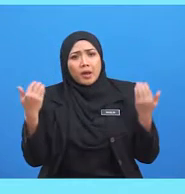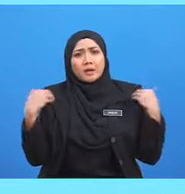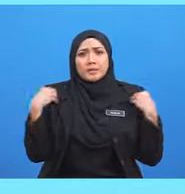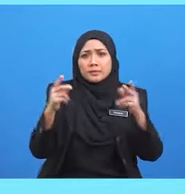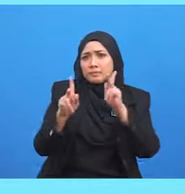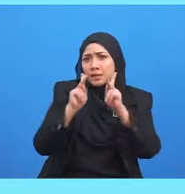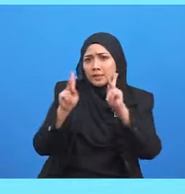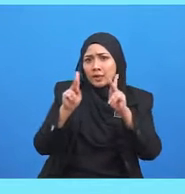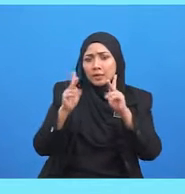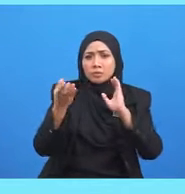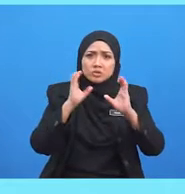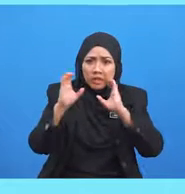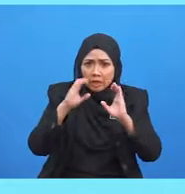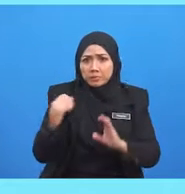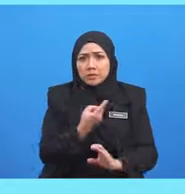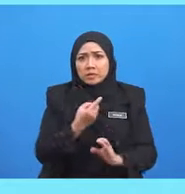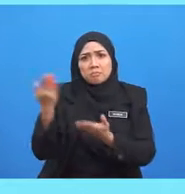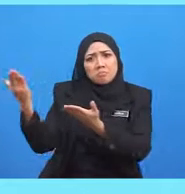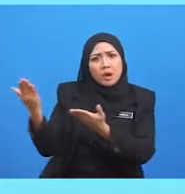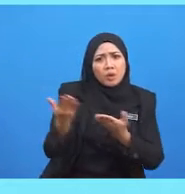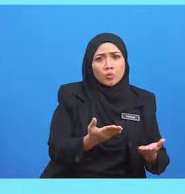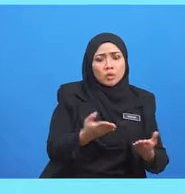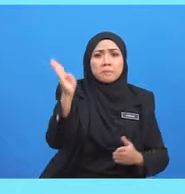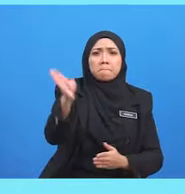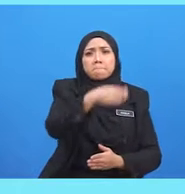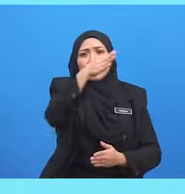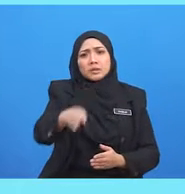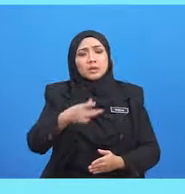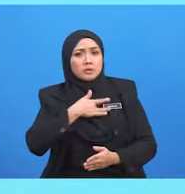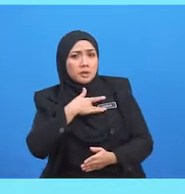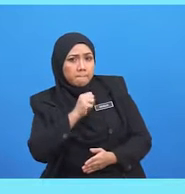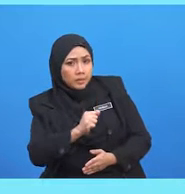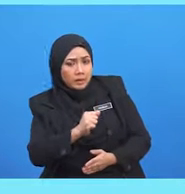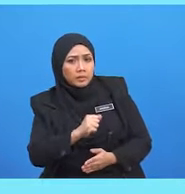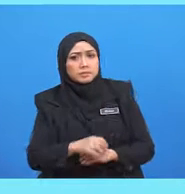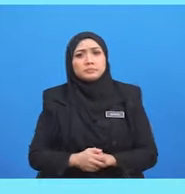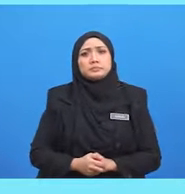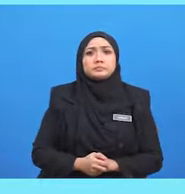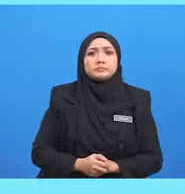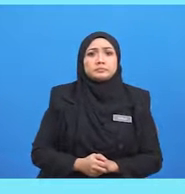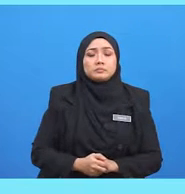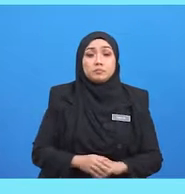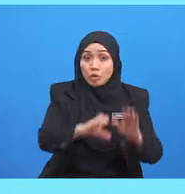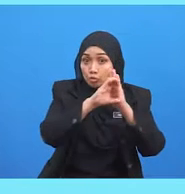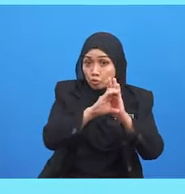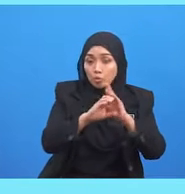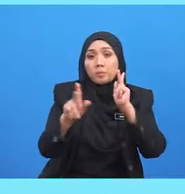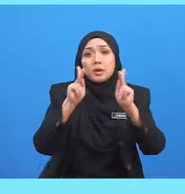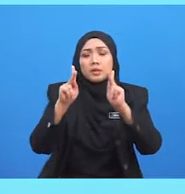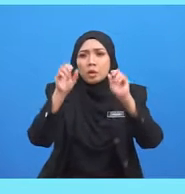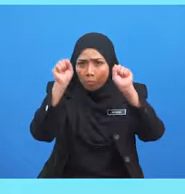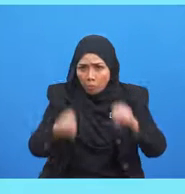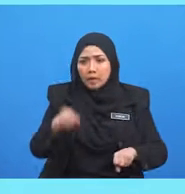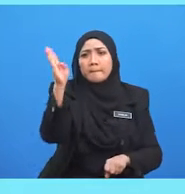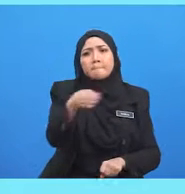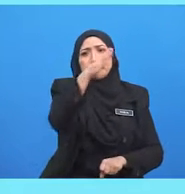Contoh perkataan yang membatalkan iman ialah pengakuan yang mengandungi kufur seperti saya